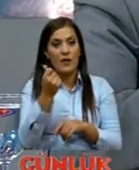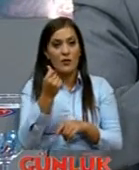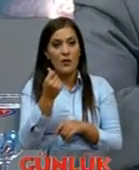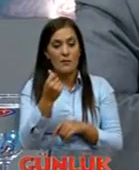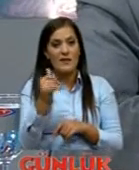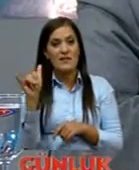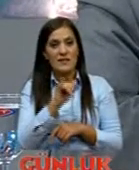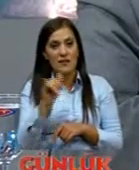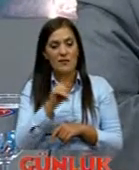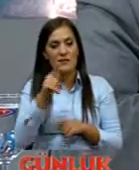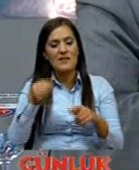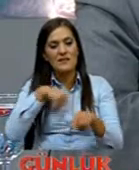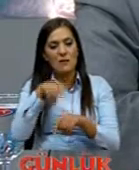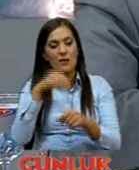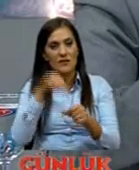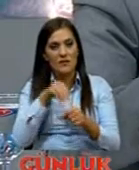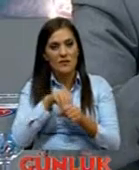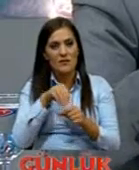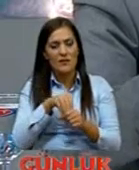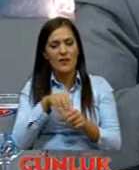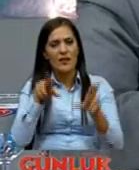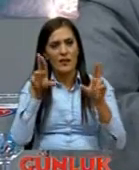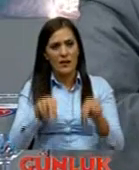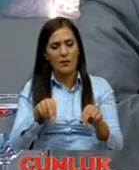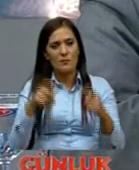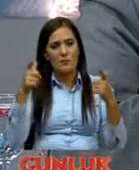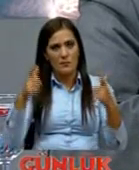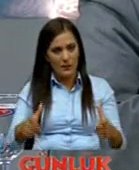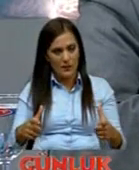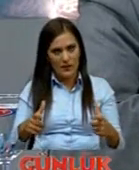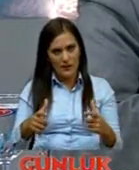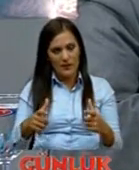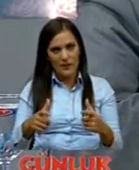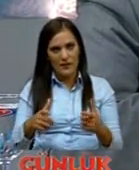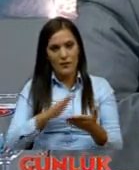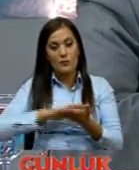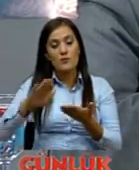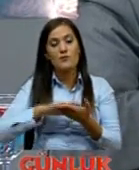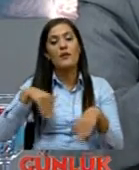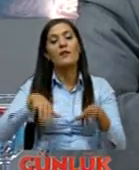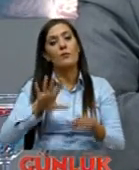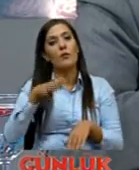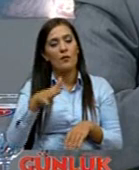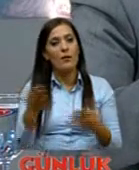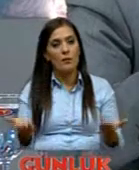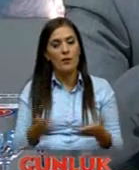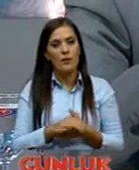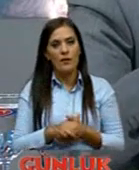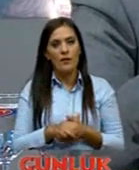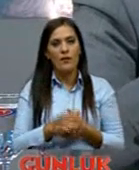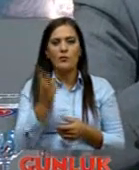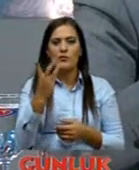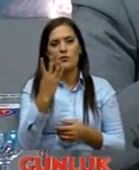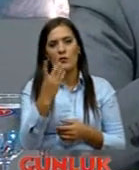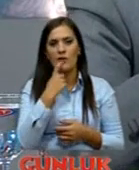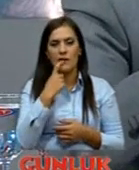ekonominin zayıfladığı bir zaman içerisinde tam mekanını düzeltemiyor olabilir, ama